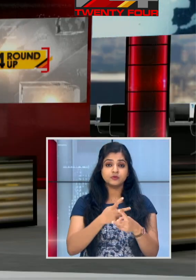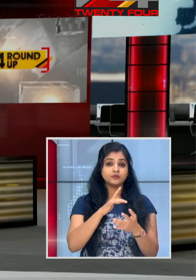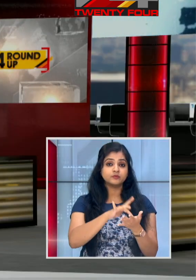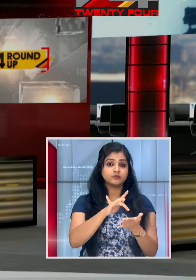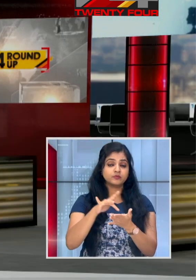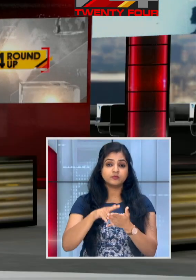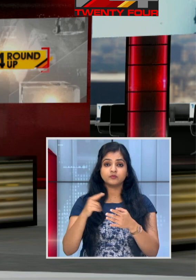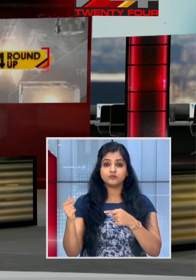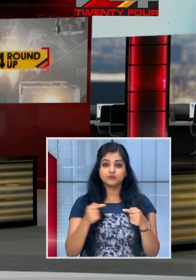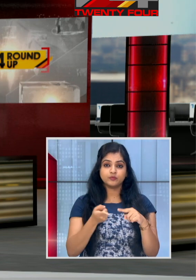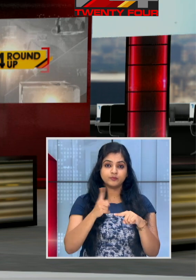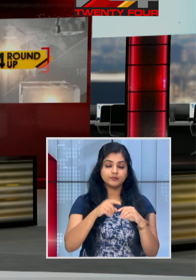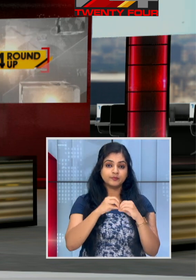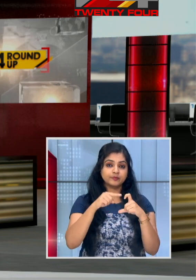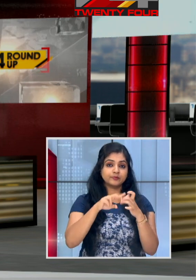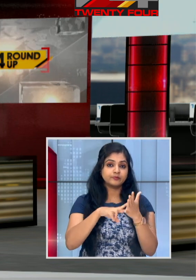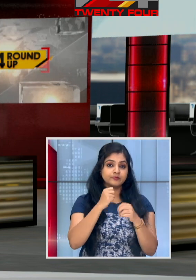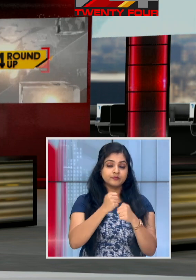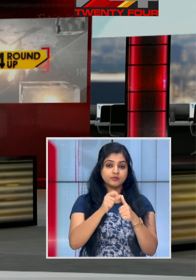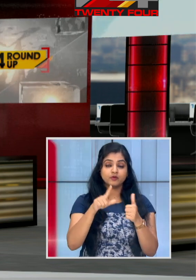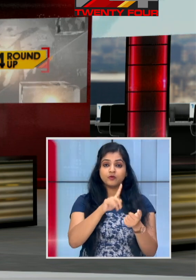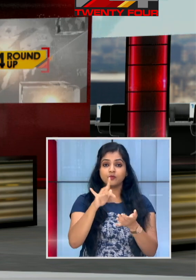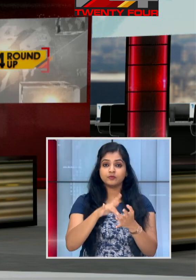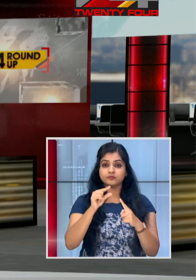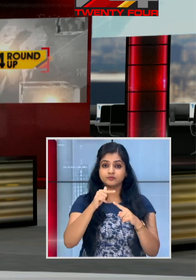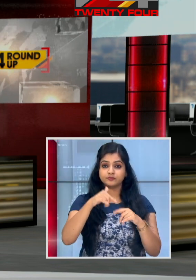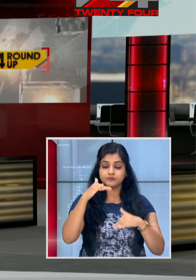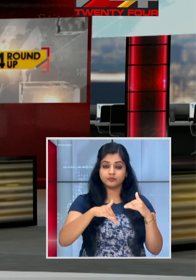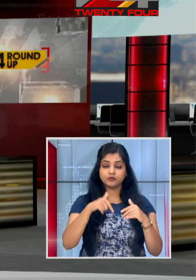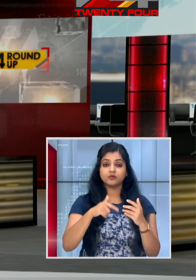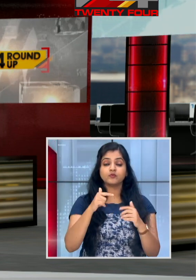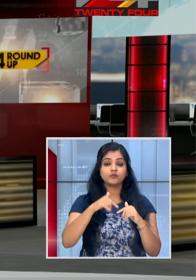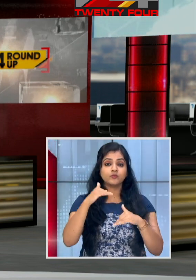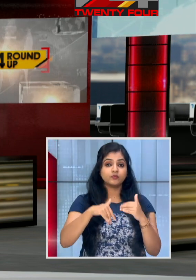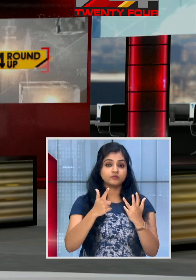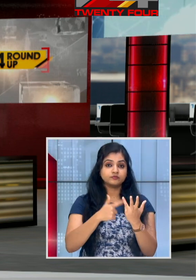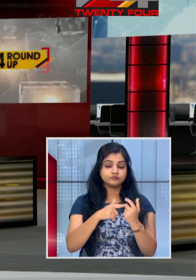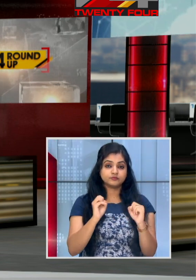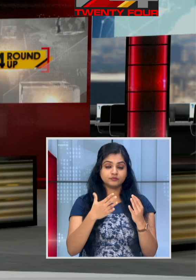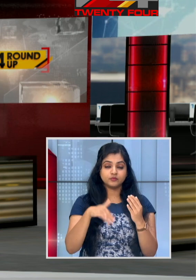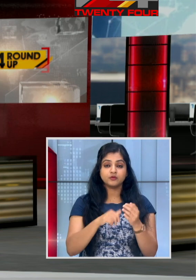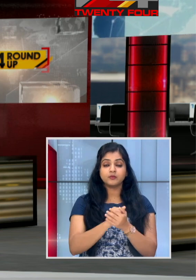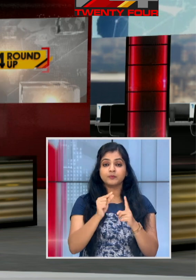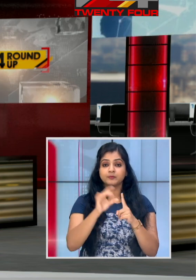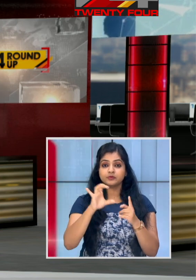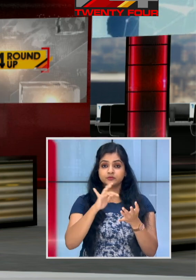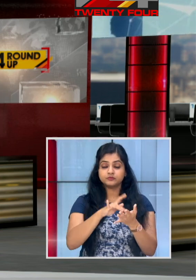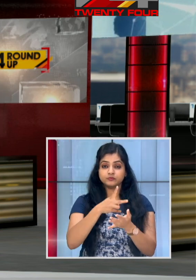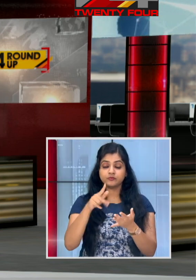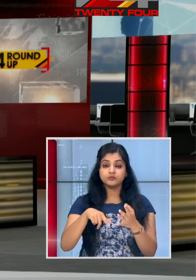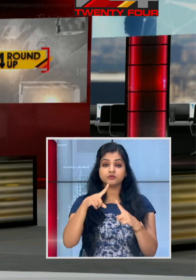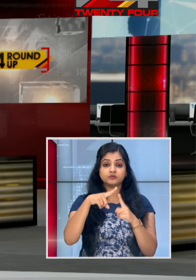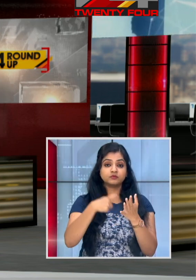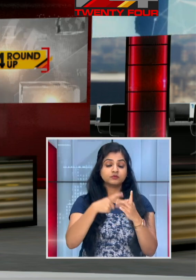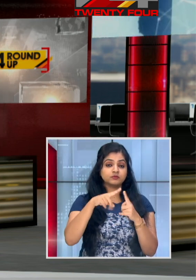വ്യാപക സംഘർഷങ്ങൾക്കിടെ നടന്ന ബംഗാൾ തദ്ദേശ തെരഞ്ഞെടുപ്പിൽ വോട്ടെണ്ണൽ പുരോഗമിക്കുകയാണ്. ഗ്രാമപഞ്ചായത്ത് വാർഡുകളിലും പഞ്ചായത്ത് സമിതികളിലും തൃണമൂൽ കോൺഗ്രസ് ബഹുദൂരം